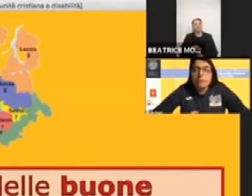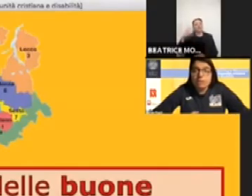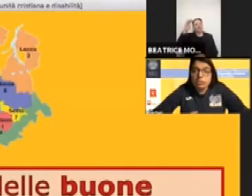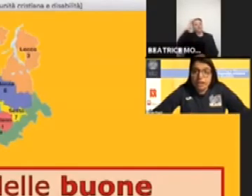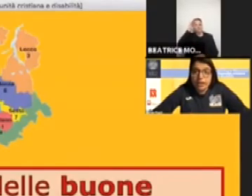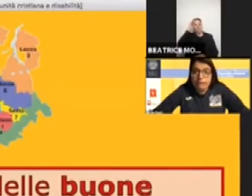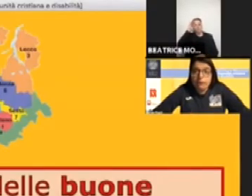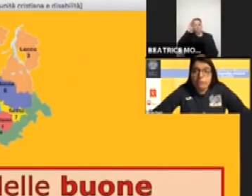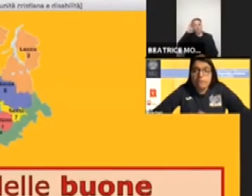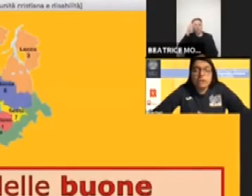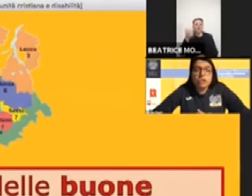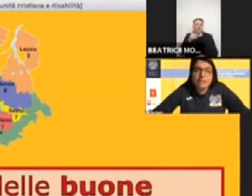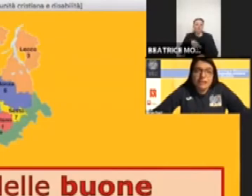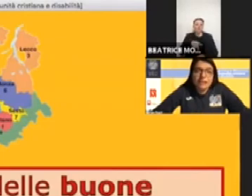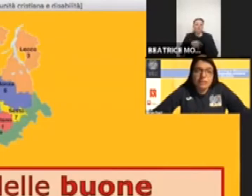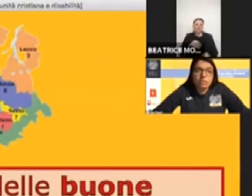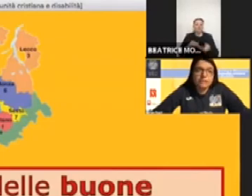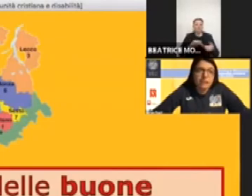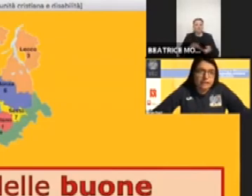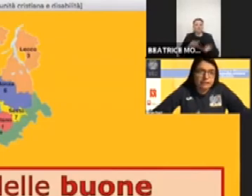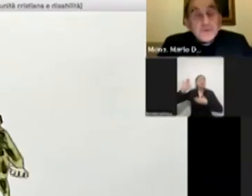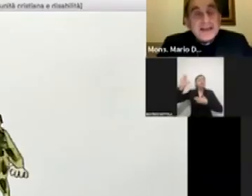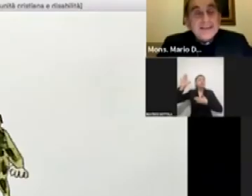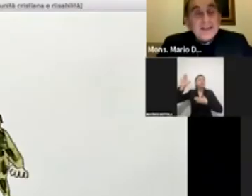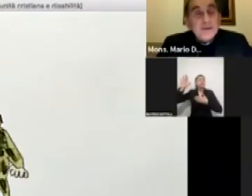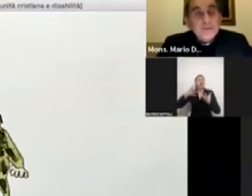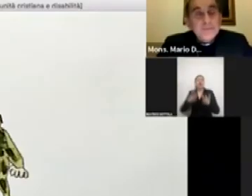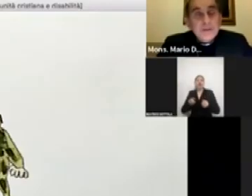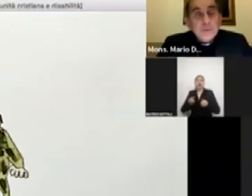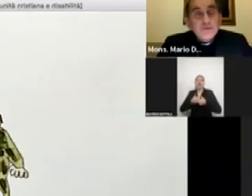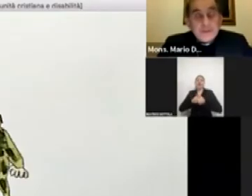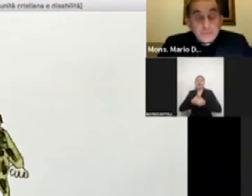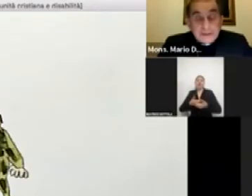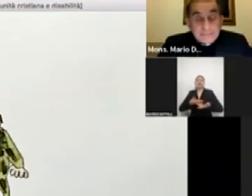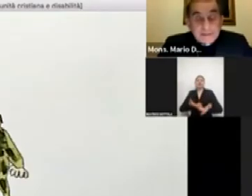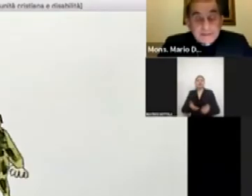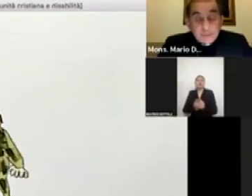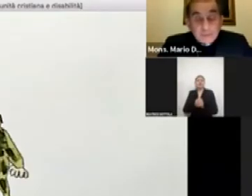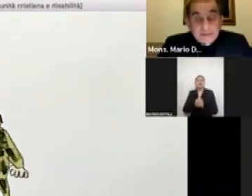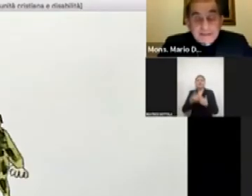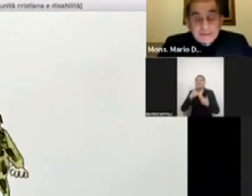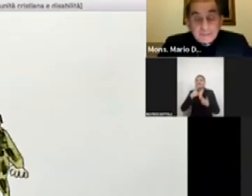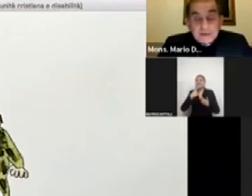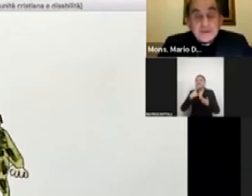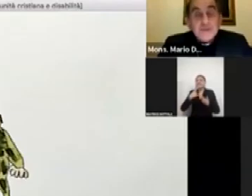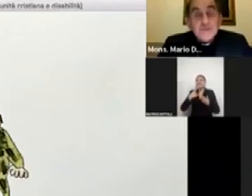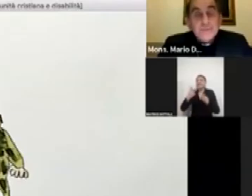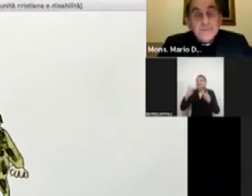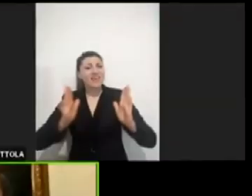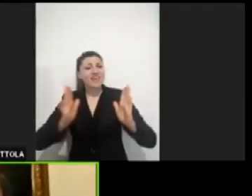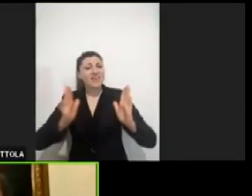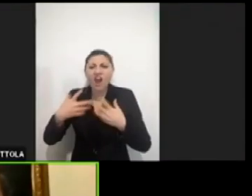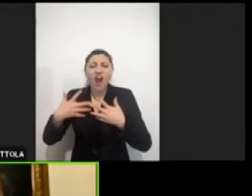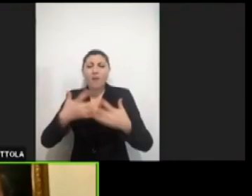Da qui le espressioni dell'arcivescovo che paiono una risposta. Lo scandalo, così duramente condannato da